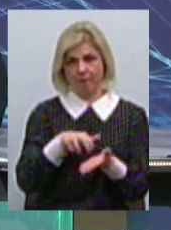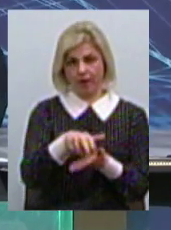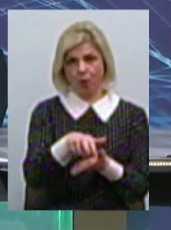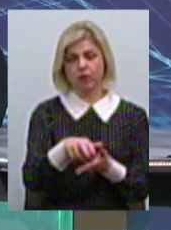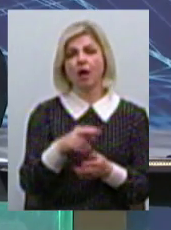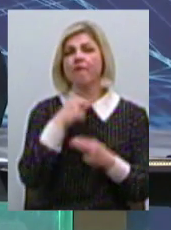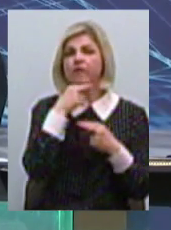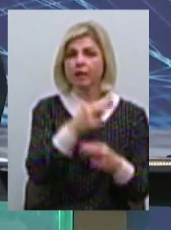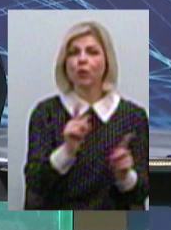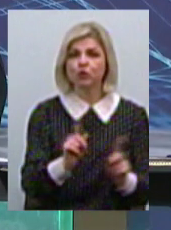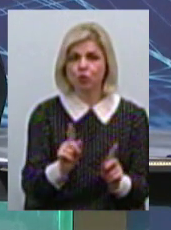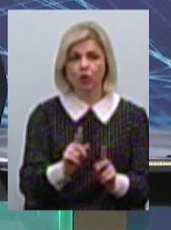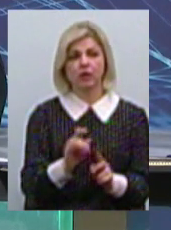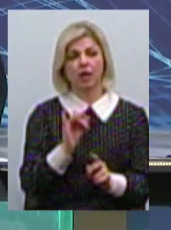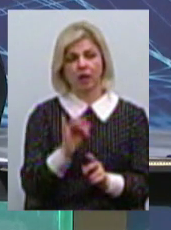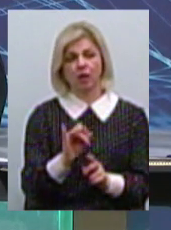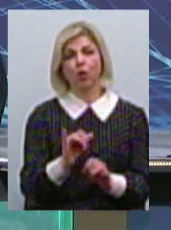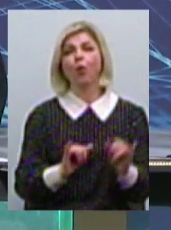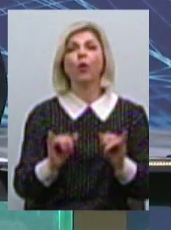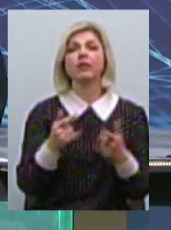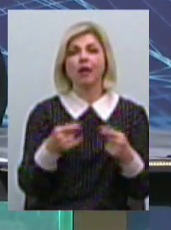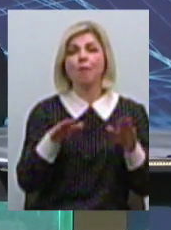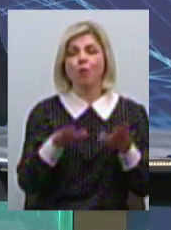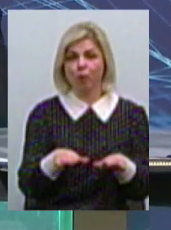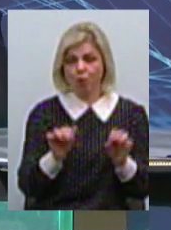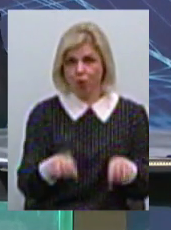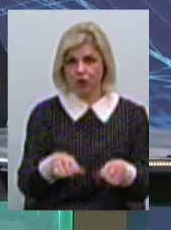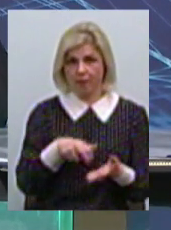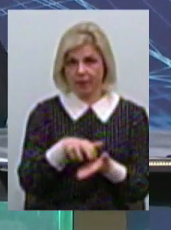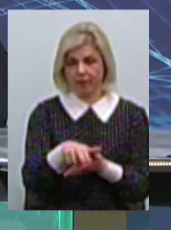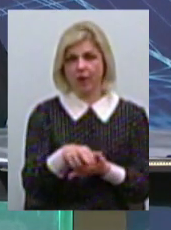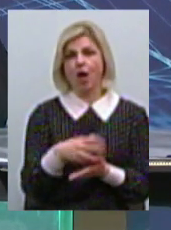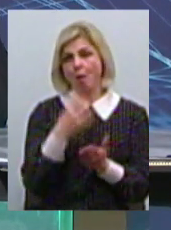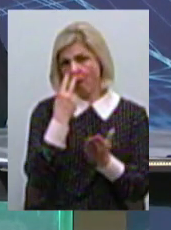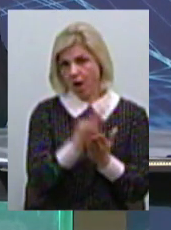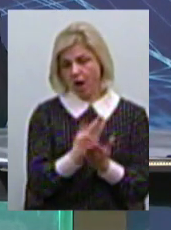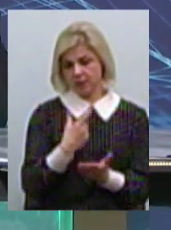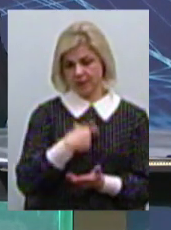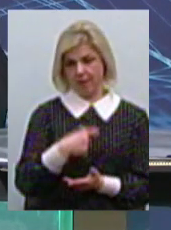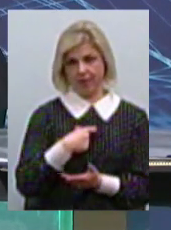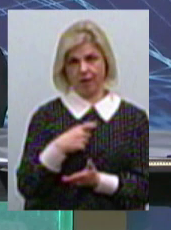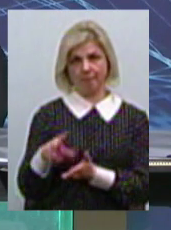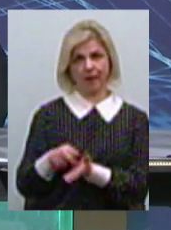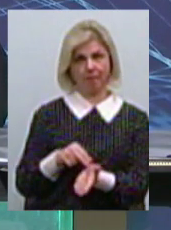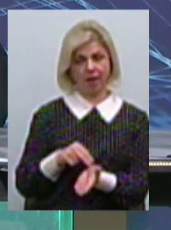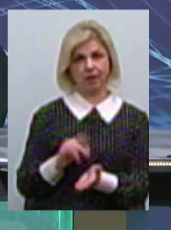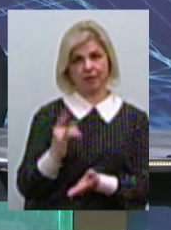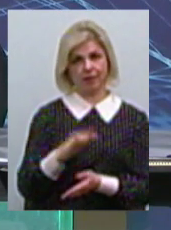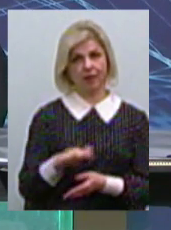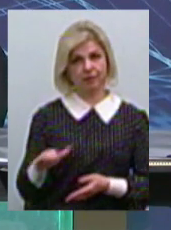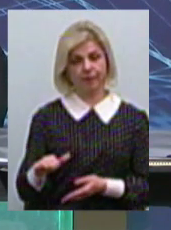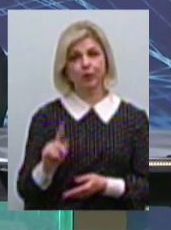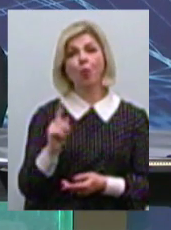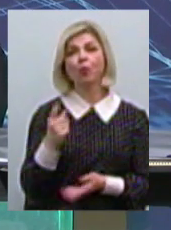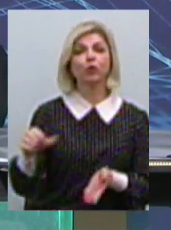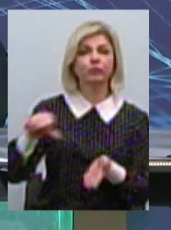увагу, на який сигнал світлофору переходити дорогу. І показувати власним прикладом. Чому ми постійно залучаємо дітей? Тому